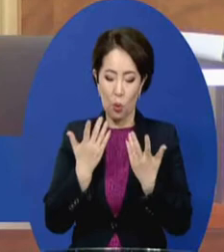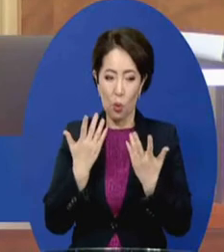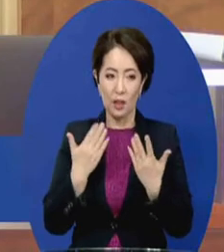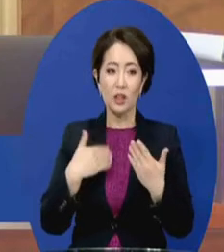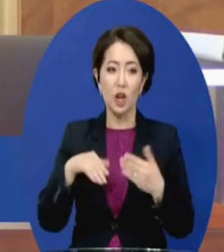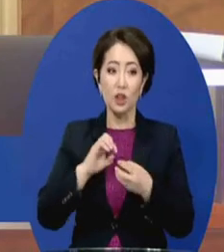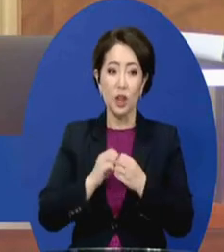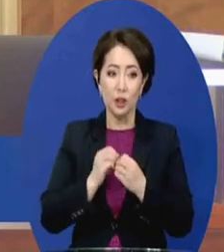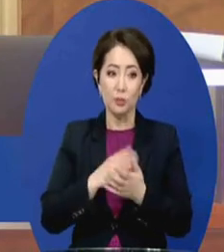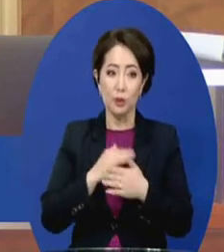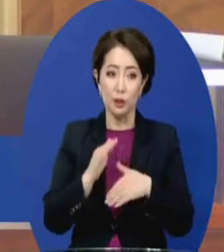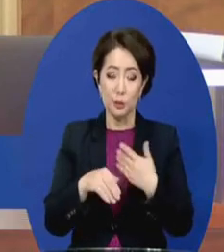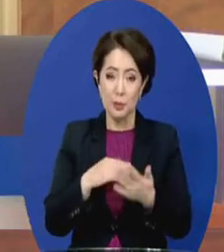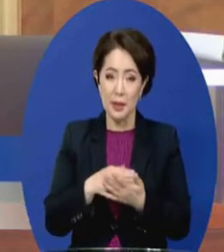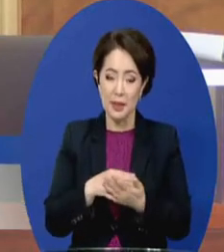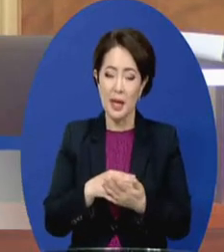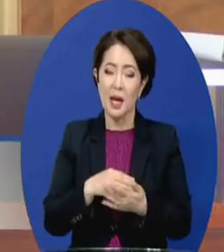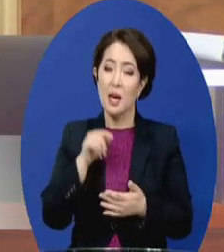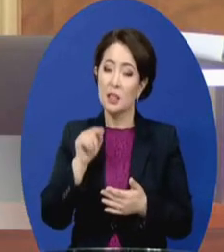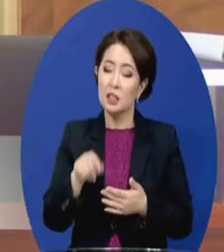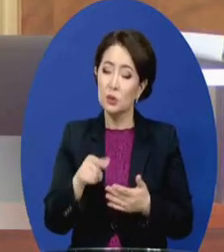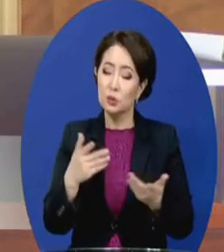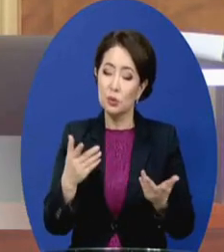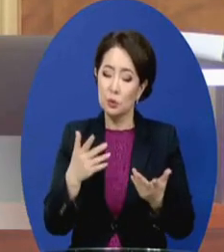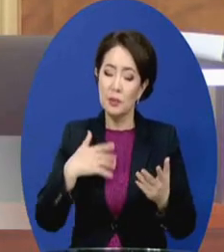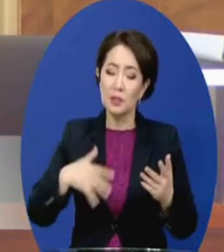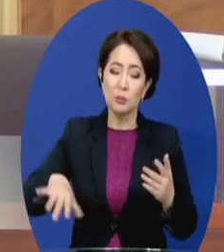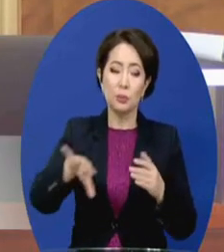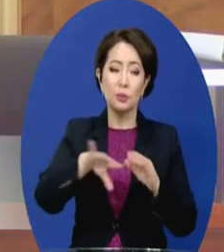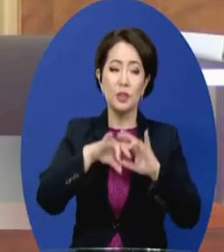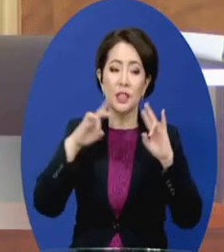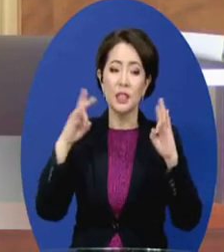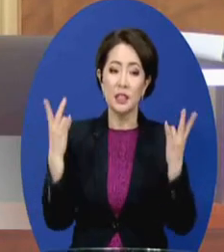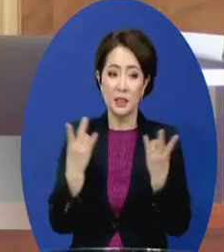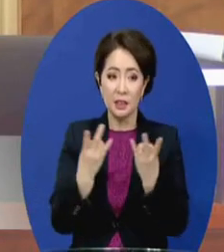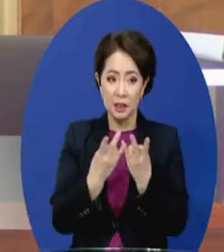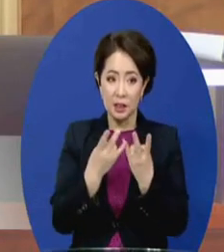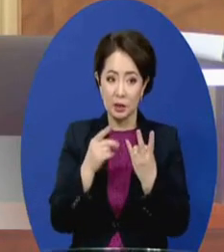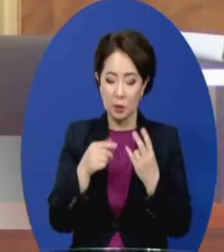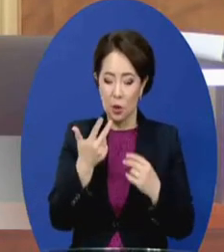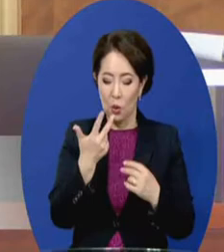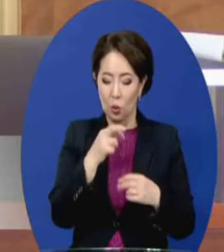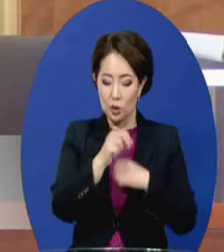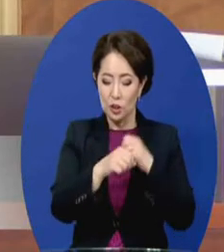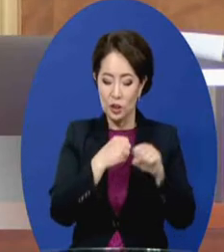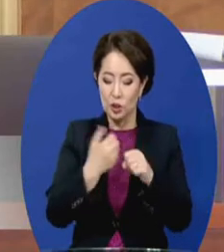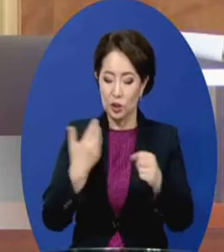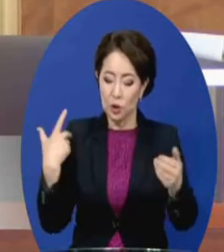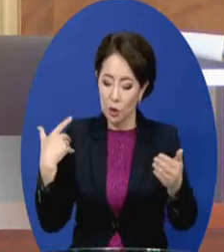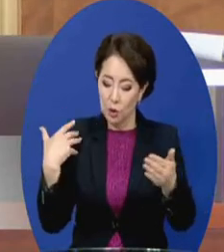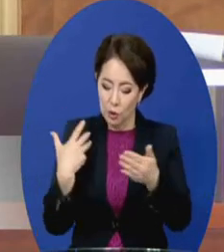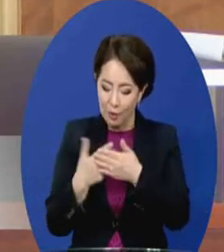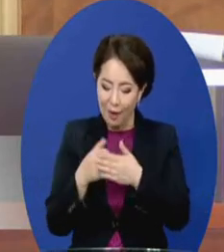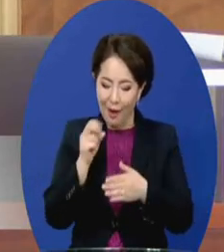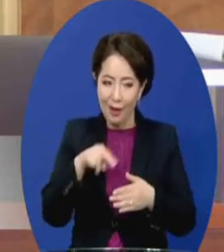дээр өрнжин. Үүнийг бид нийгмийн 30 жилийн алдааноод үгнээд